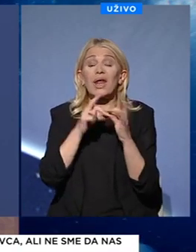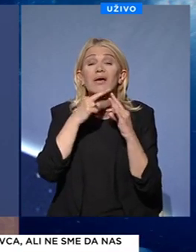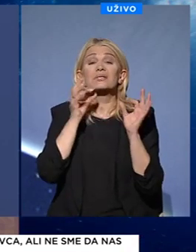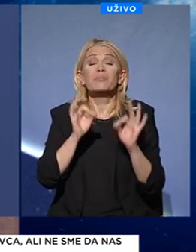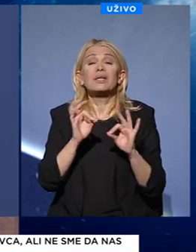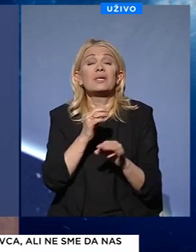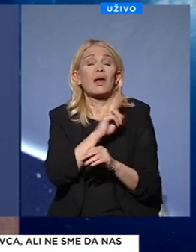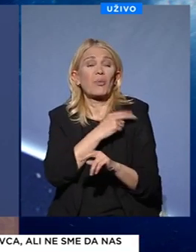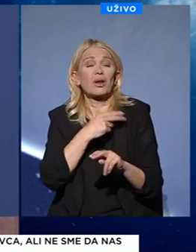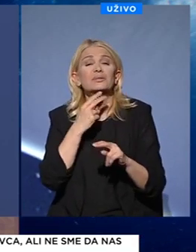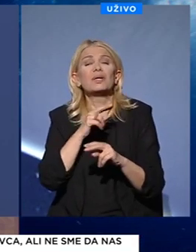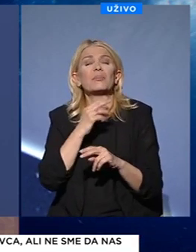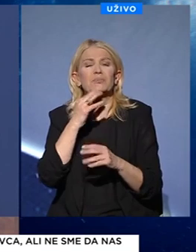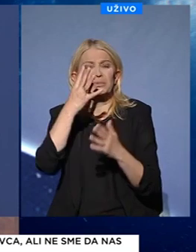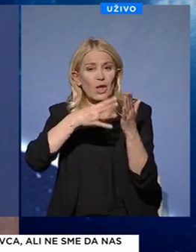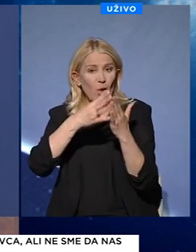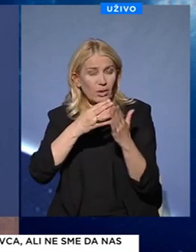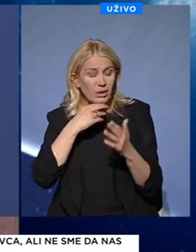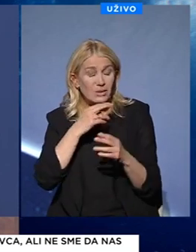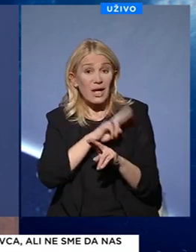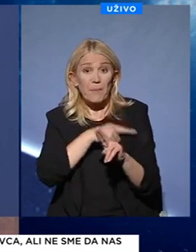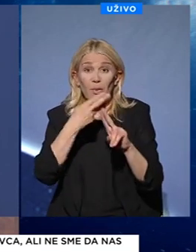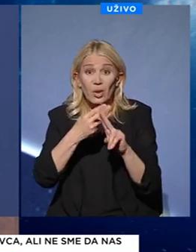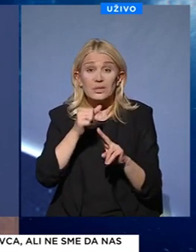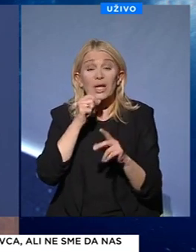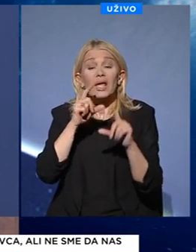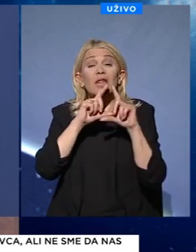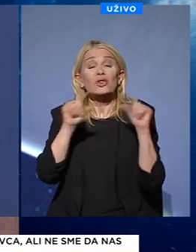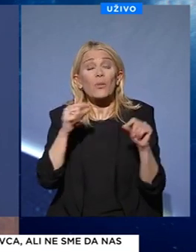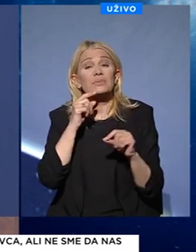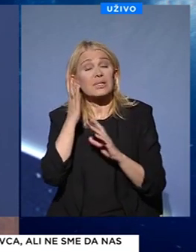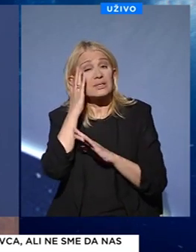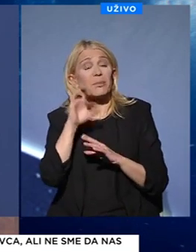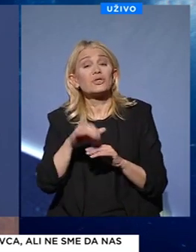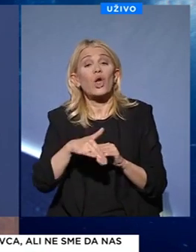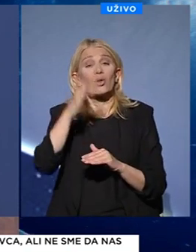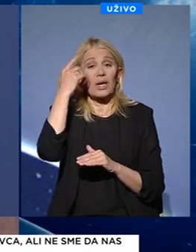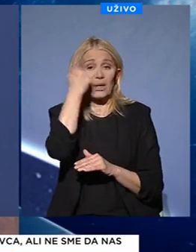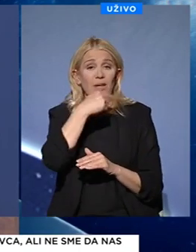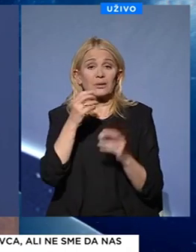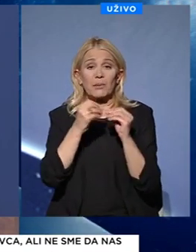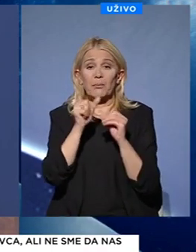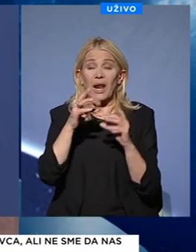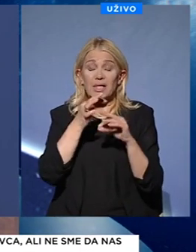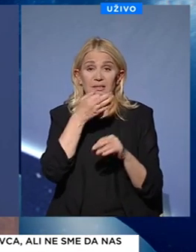za psihijatrijske bolesti Gornja Toponica i u domu za smeštaj odraslih lica Blac.